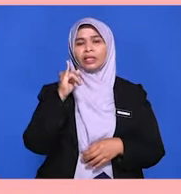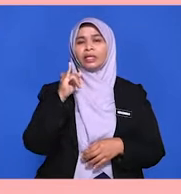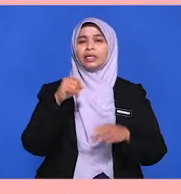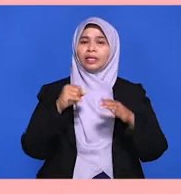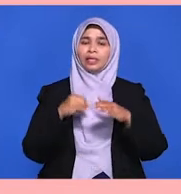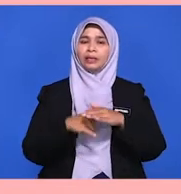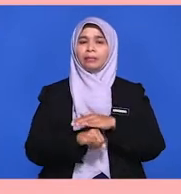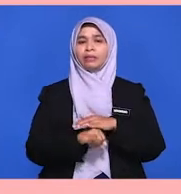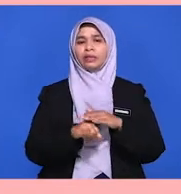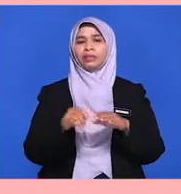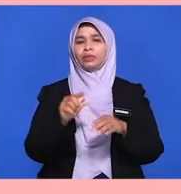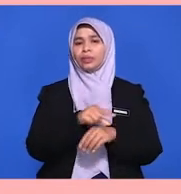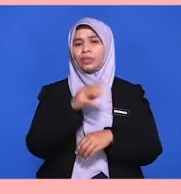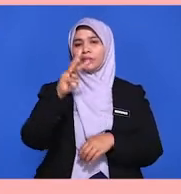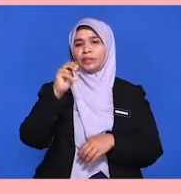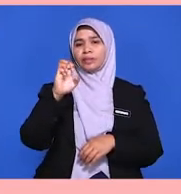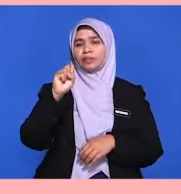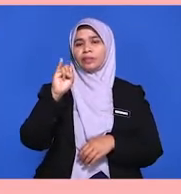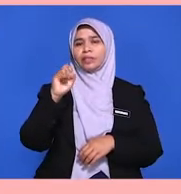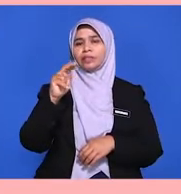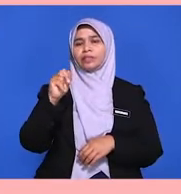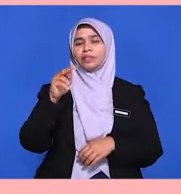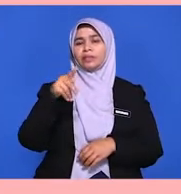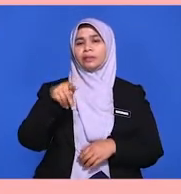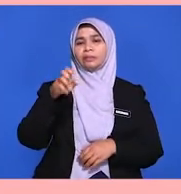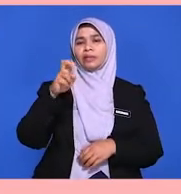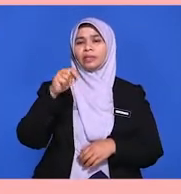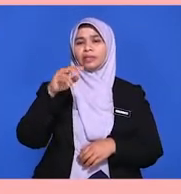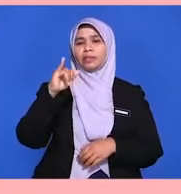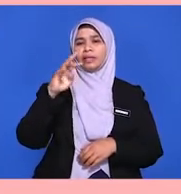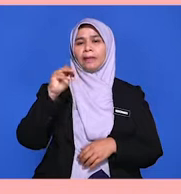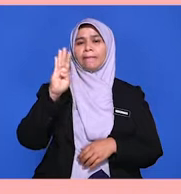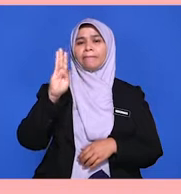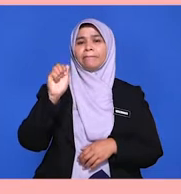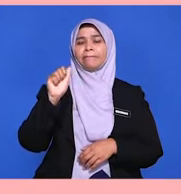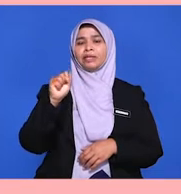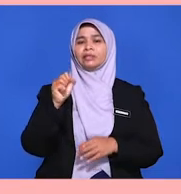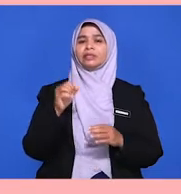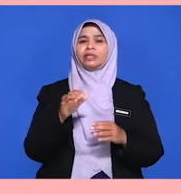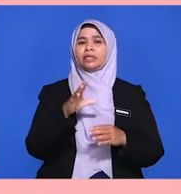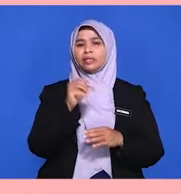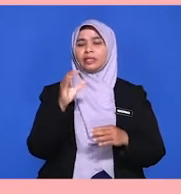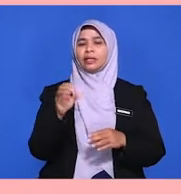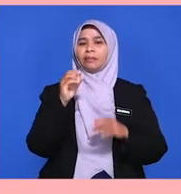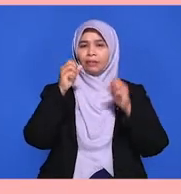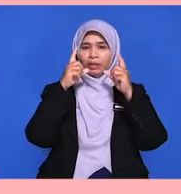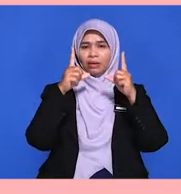menggunakan mesin pengimbas dan mengambil foto produk reka ciptaan yang